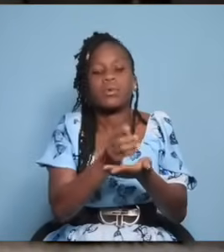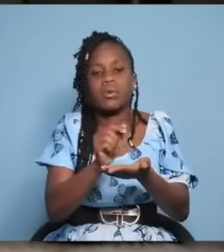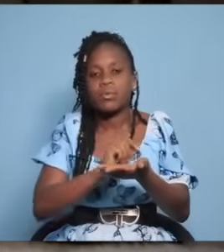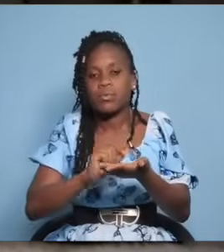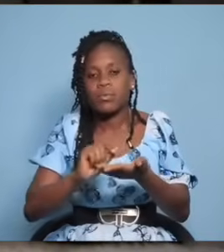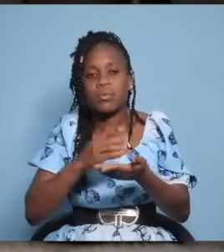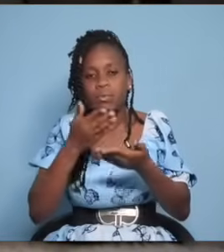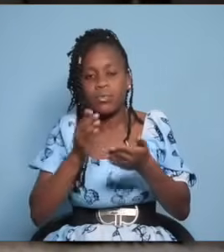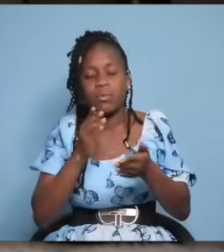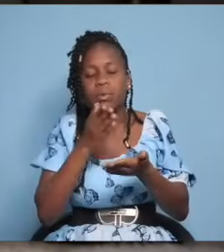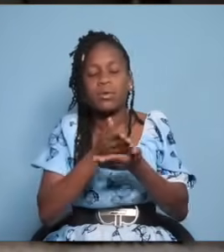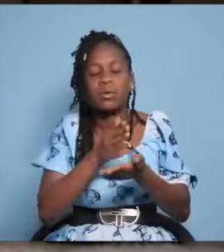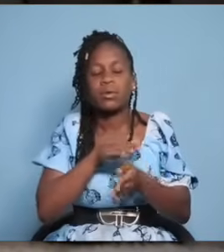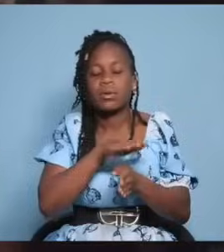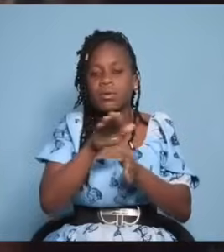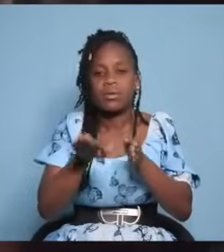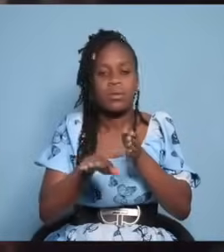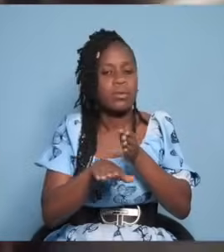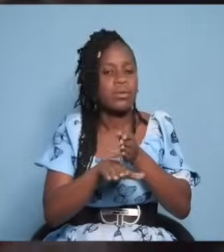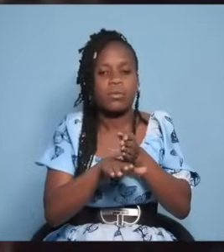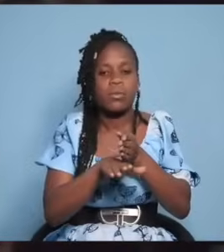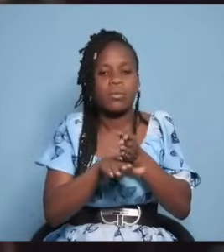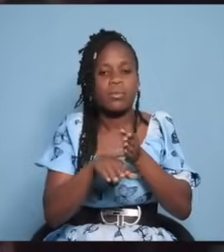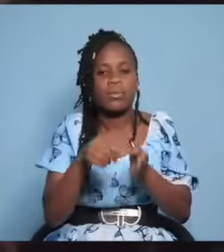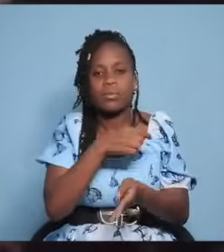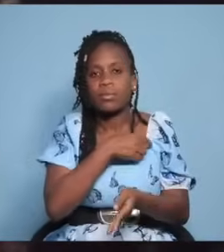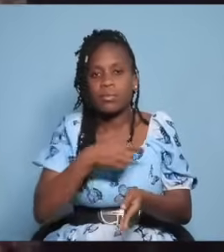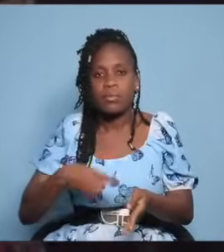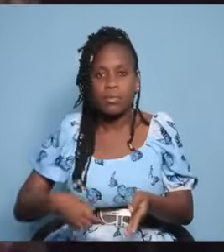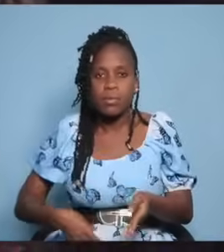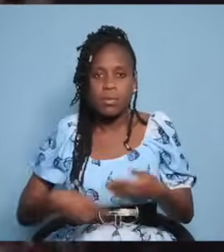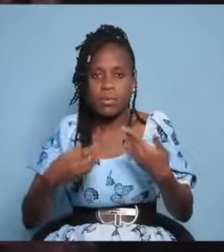ya ofisi ya rais Omar al-Bashir. Akaambiwa kwamba